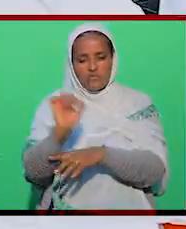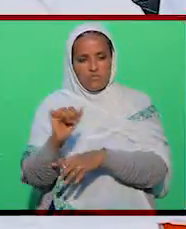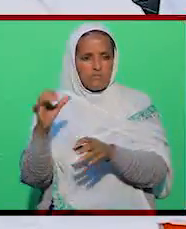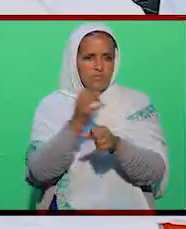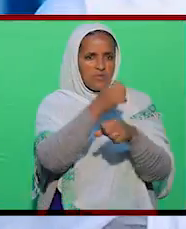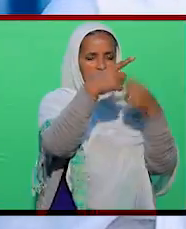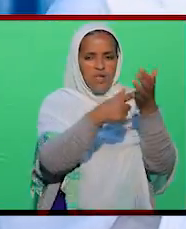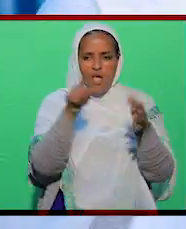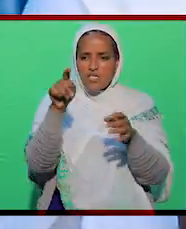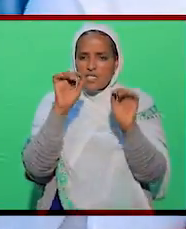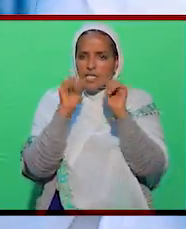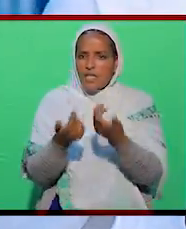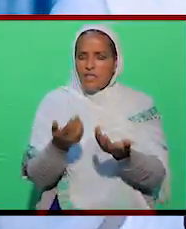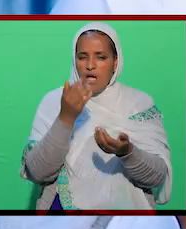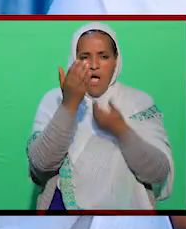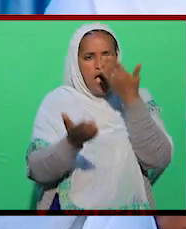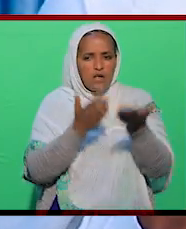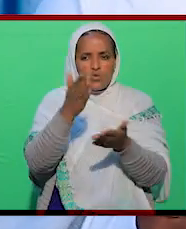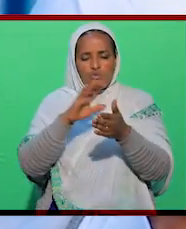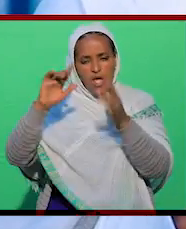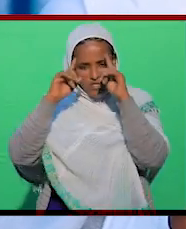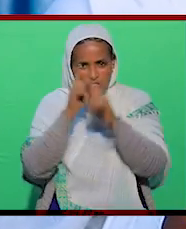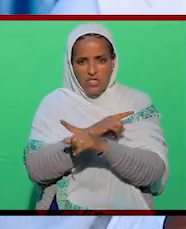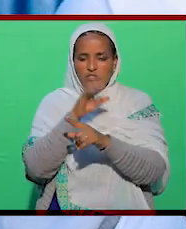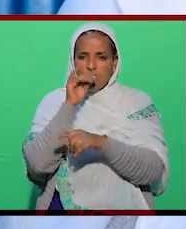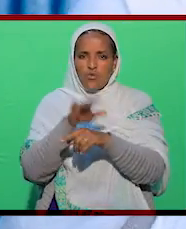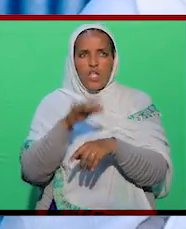ትዳር ነው። ከዛ ሌሎች ሰዎች አንቺ እንዴት